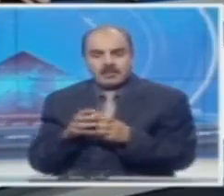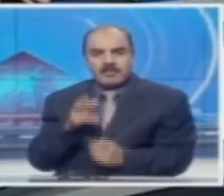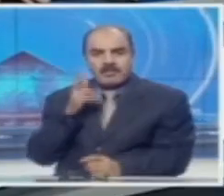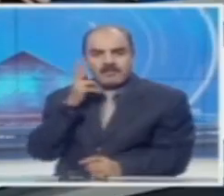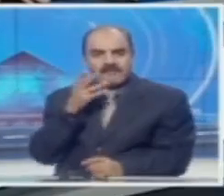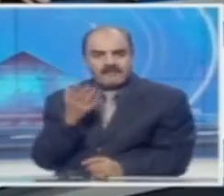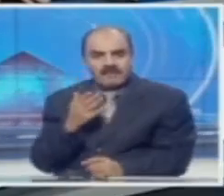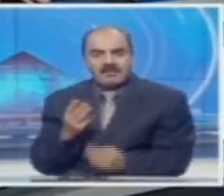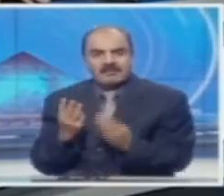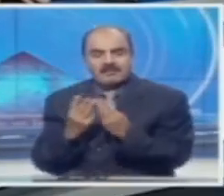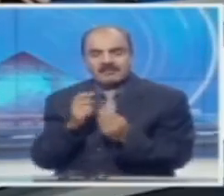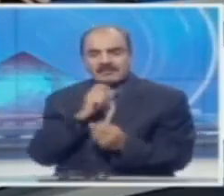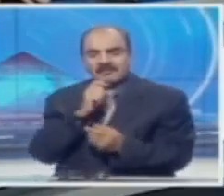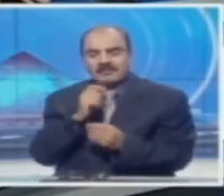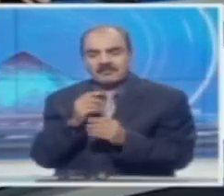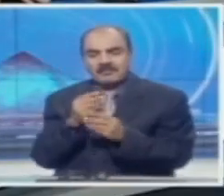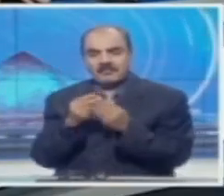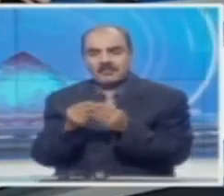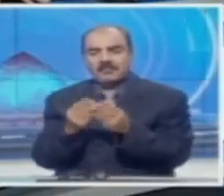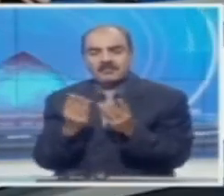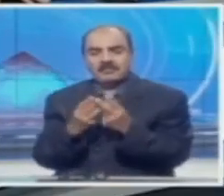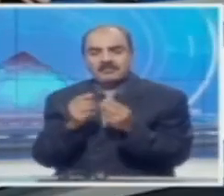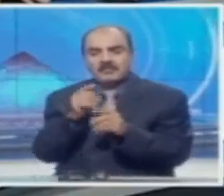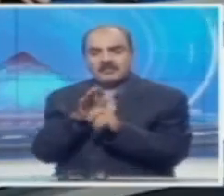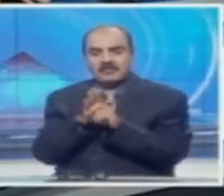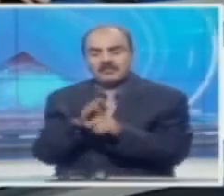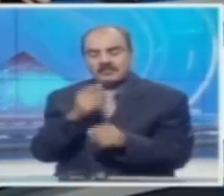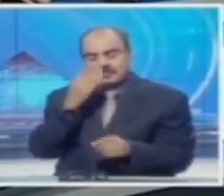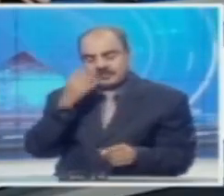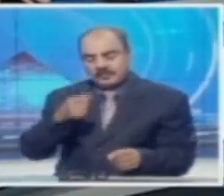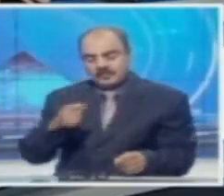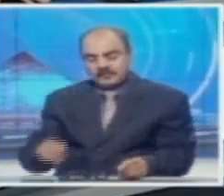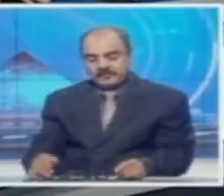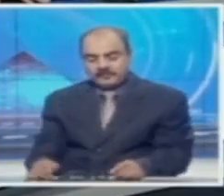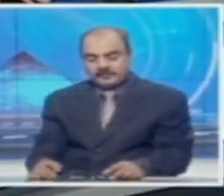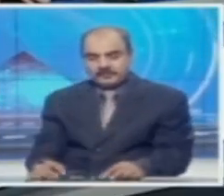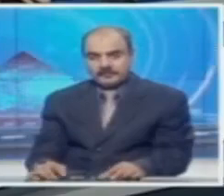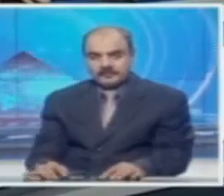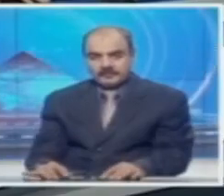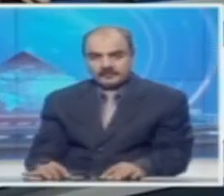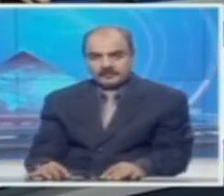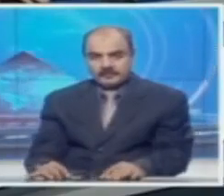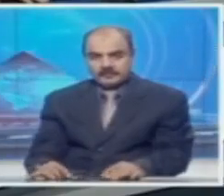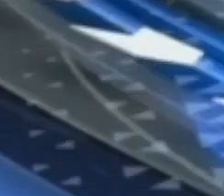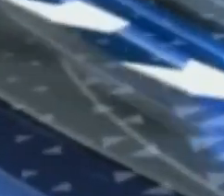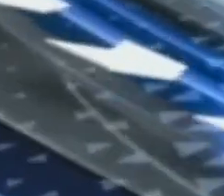متابعتنا عبر مسبيرو.إيجي. نشكر لكم طيب المتابعة. إلى اللقاء. إلى اللقاء.